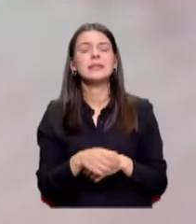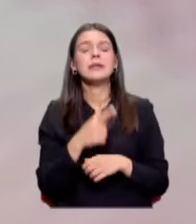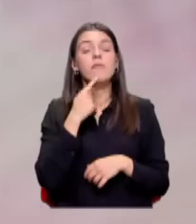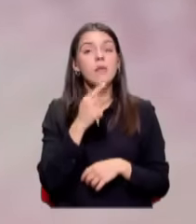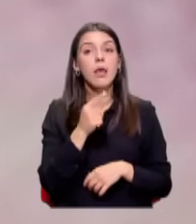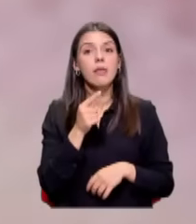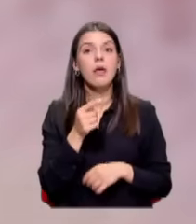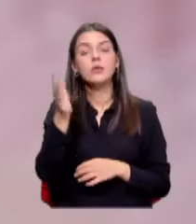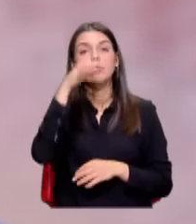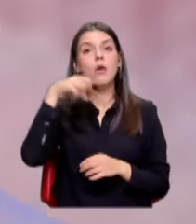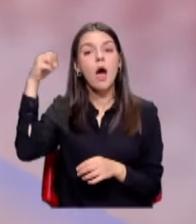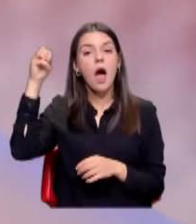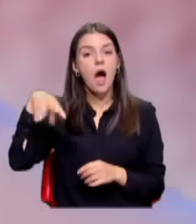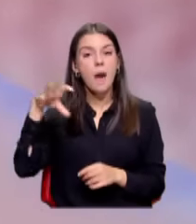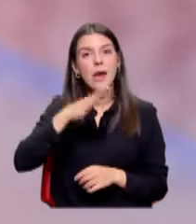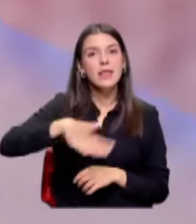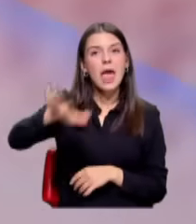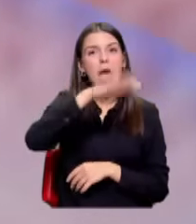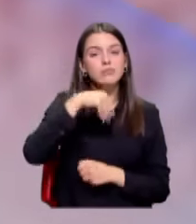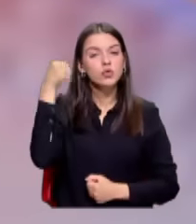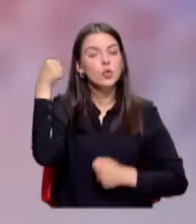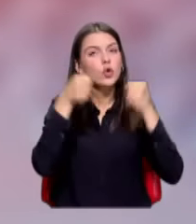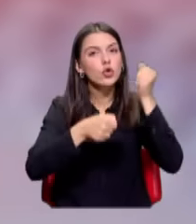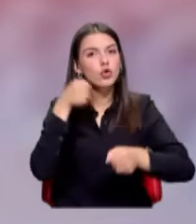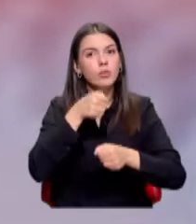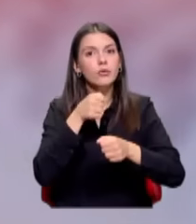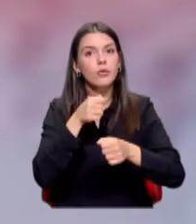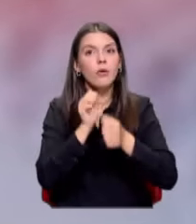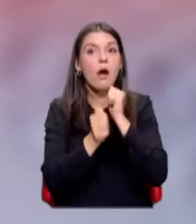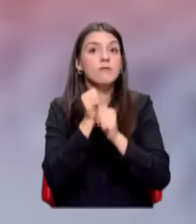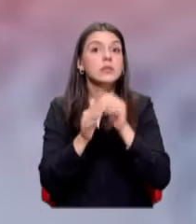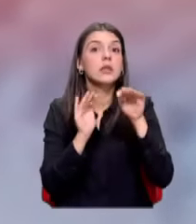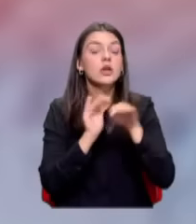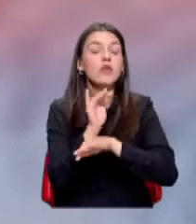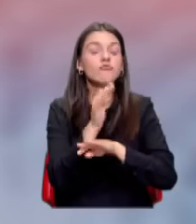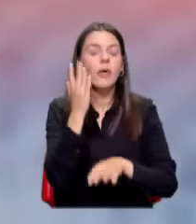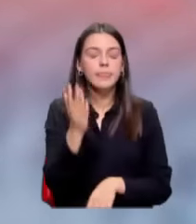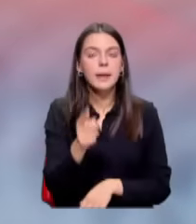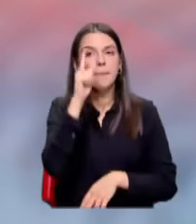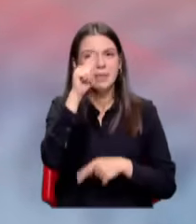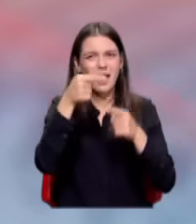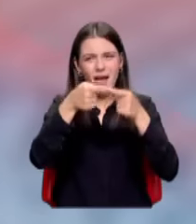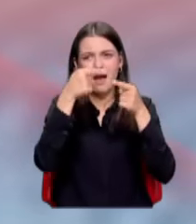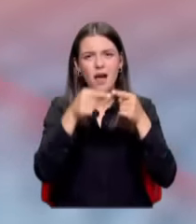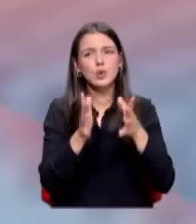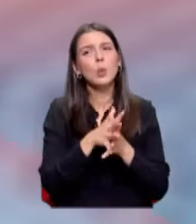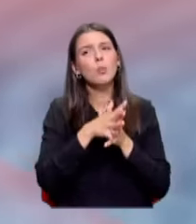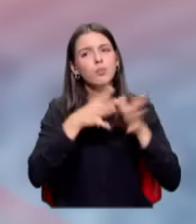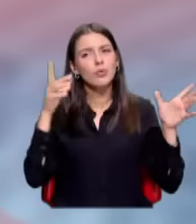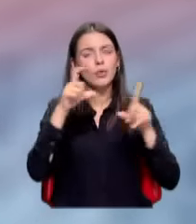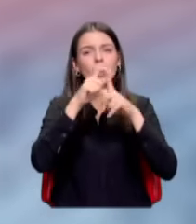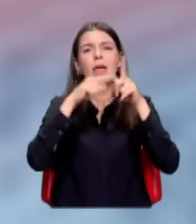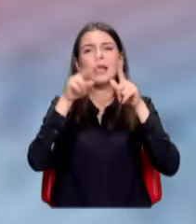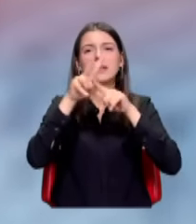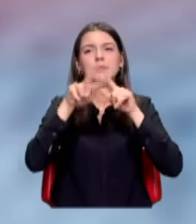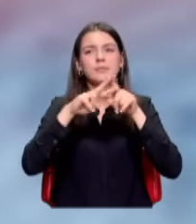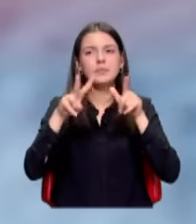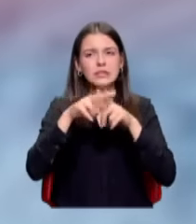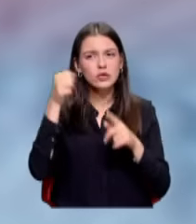ardından AKP'li vekillerin yumruklu saldırısı yaşandı deniyor. Bir de altta koskoca dekan yumrukçu